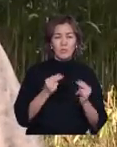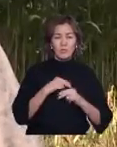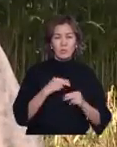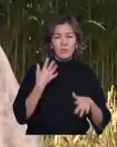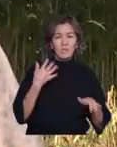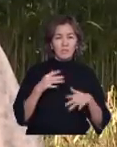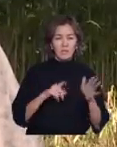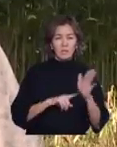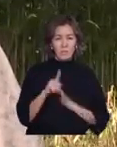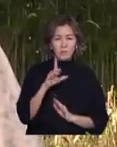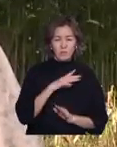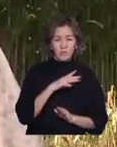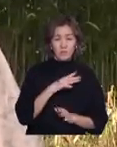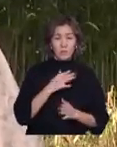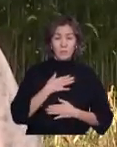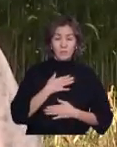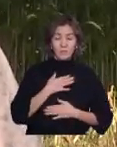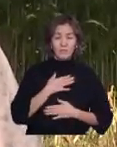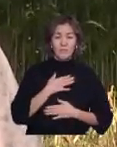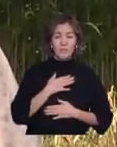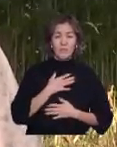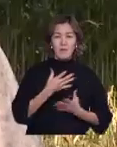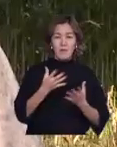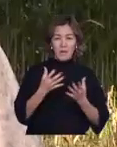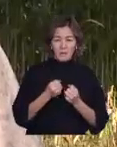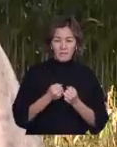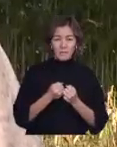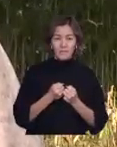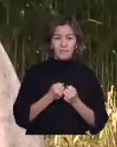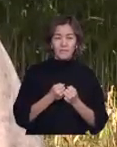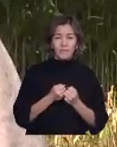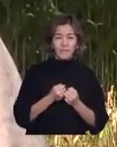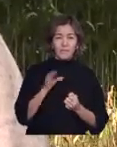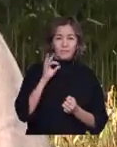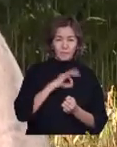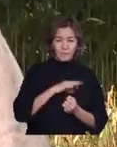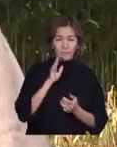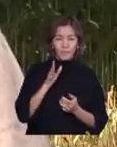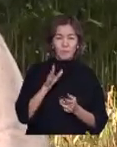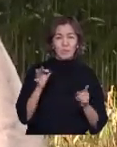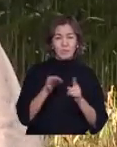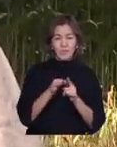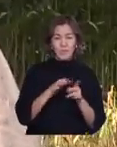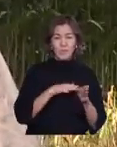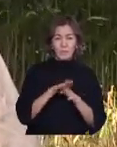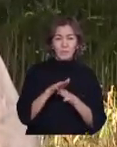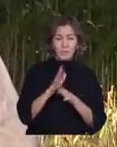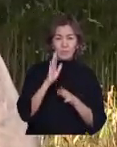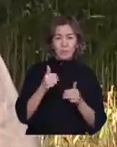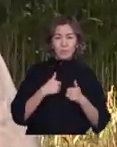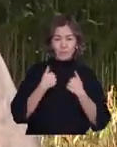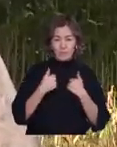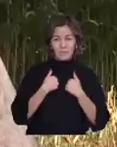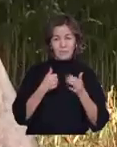себепті біз қолға алдық осы жерді игереміз деп. Алдымызға мақсат қойдық, жеткіземіз осындай